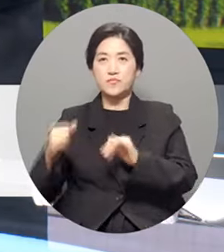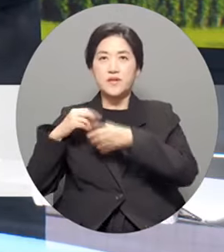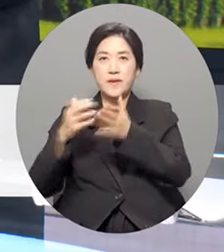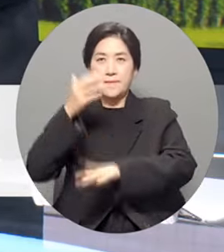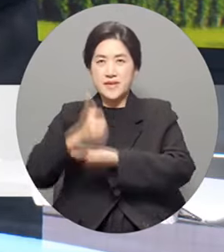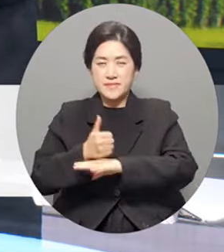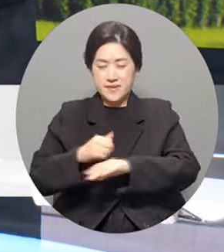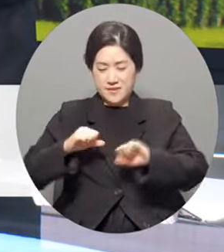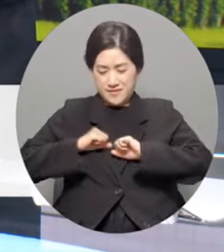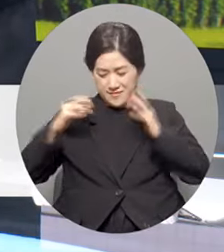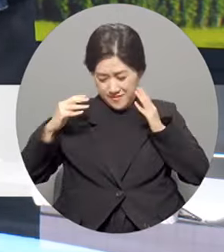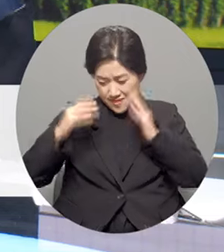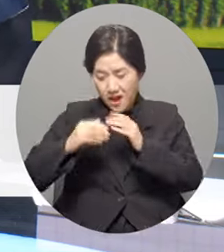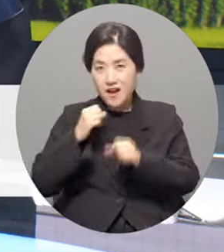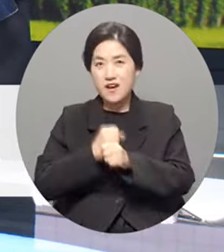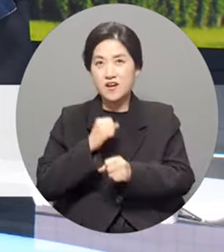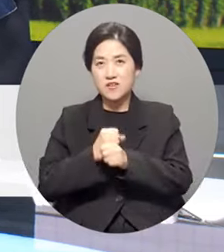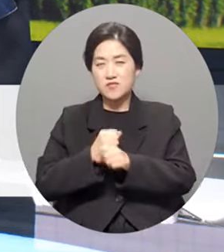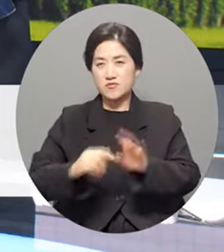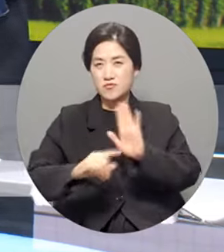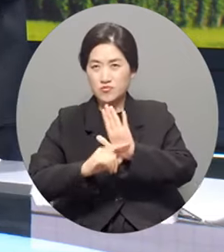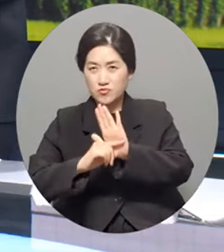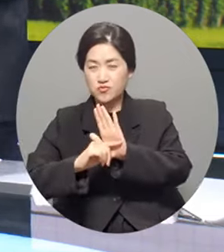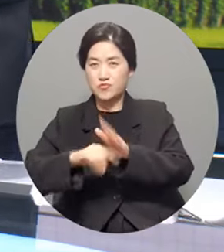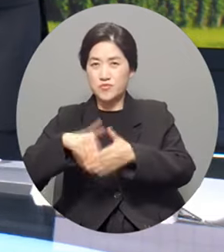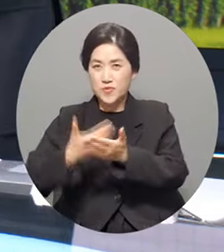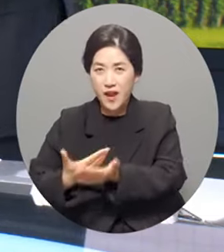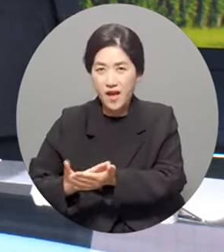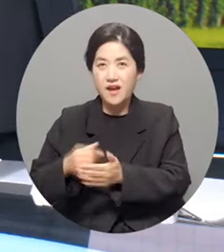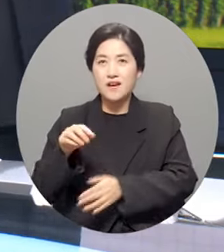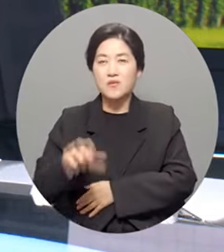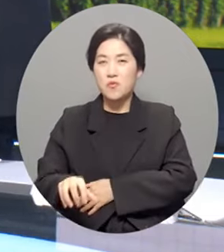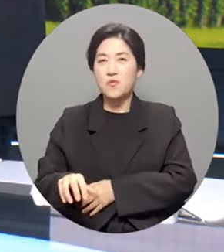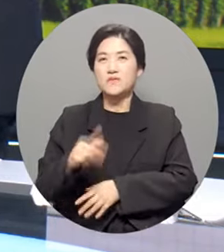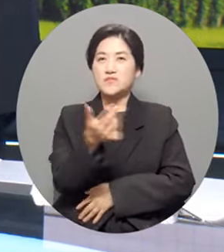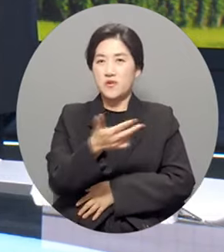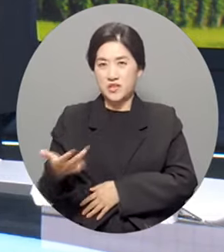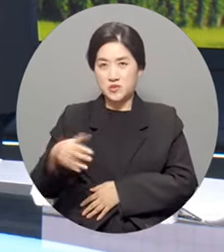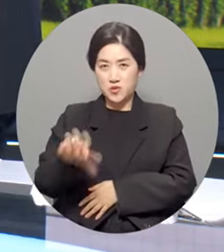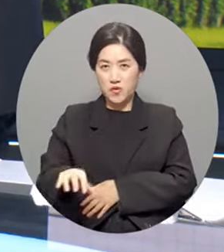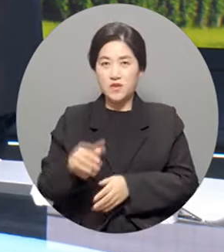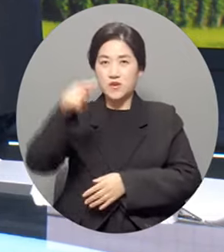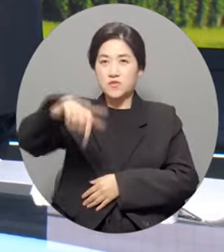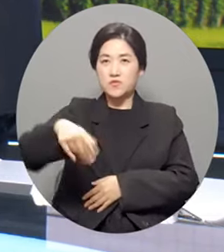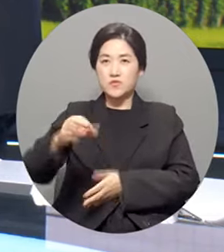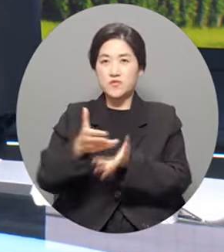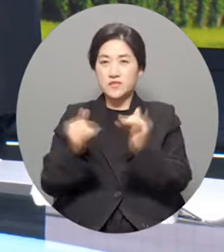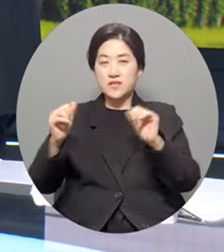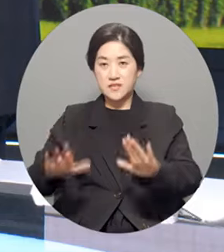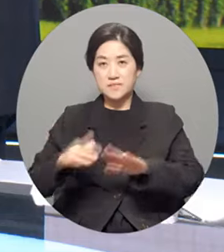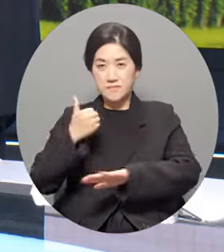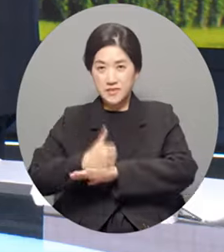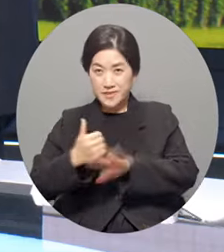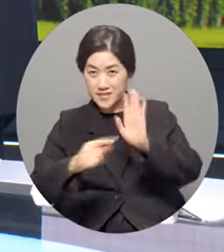마지막 총력 유세가 서울 청계천에서 진행되고 있는데요. 자, 구승훈 기자, 마지막 유세 시작됐습니까? 네.